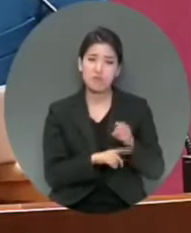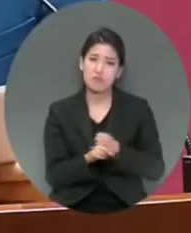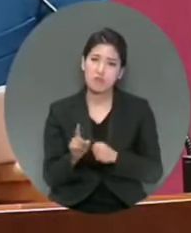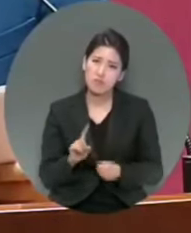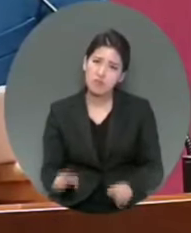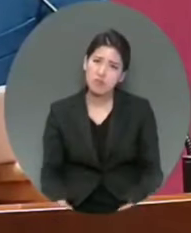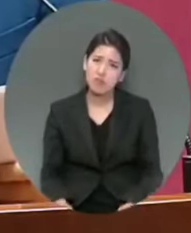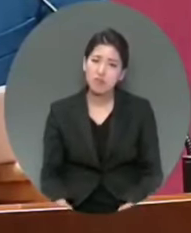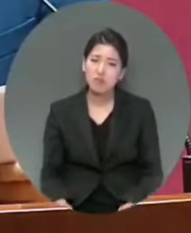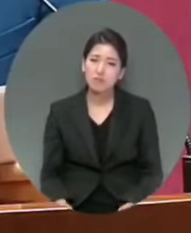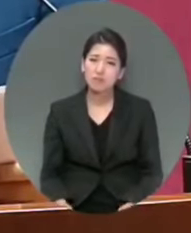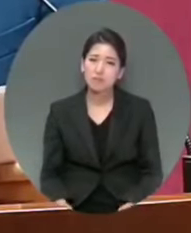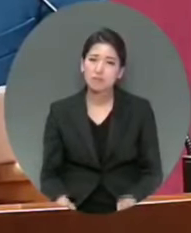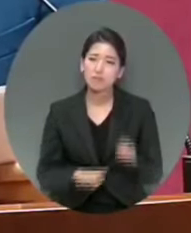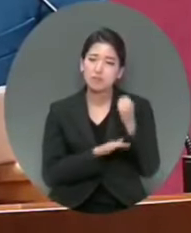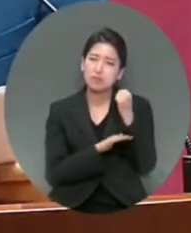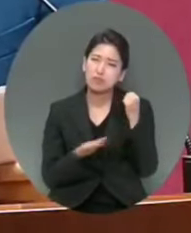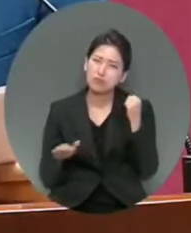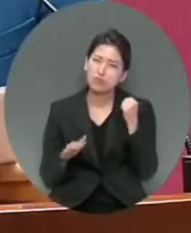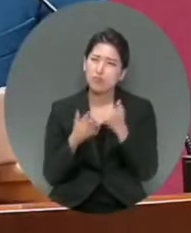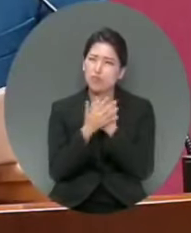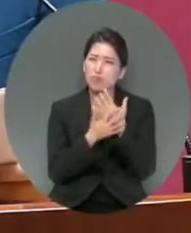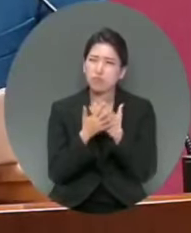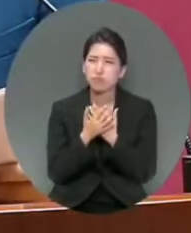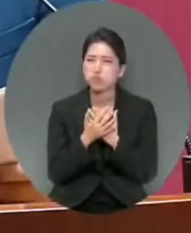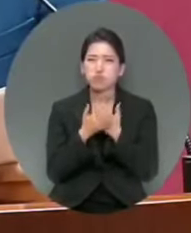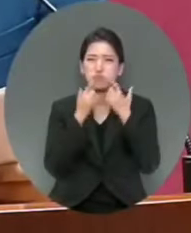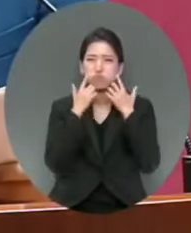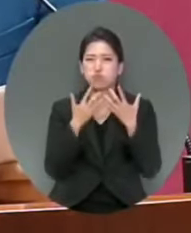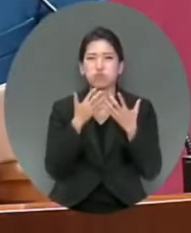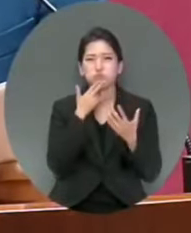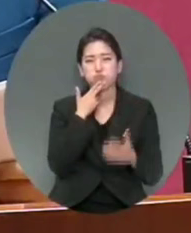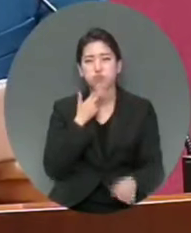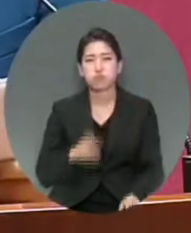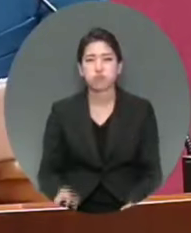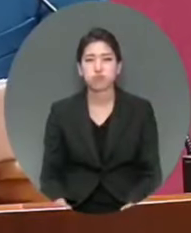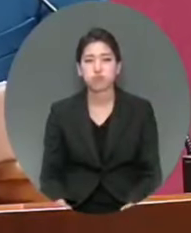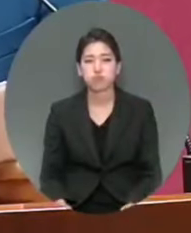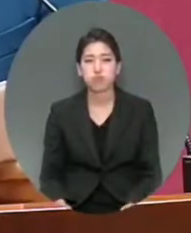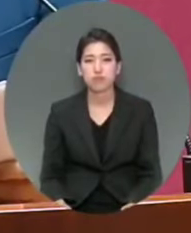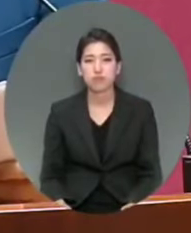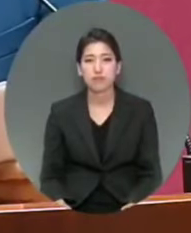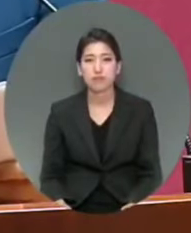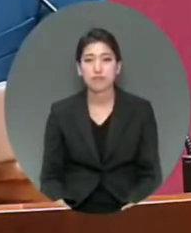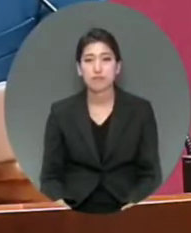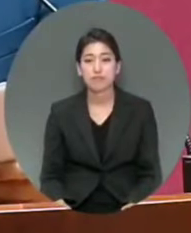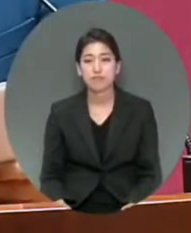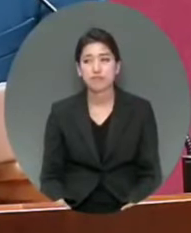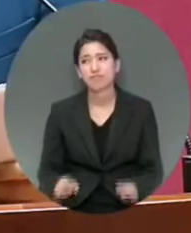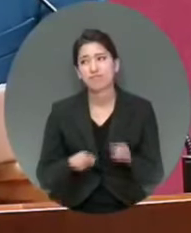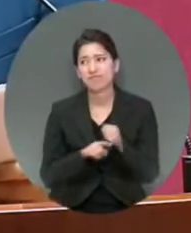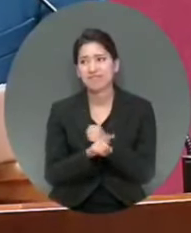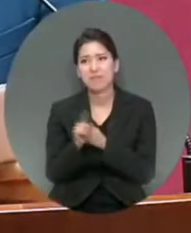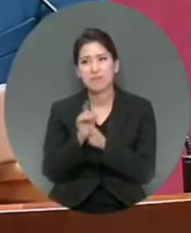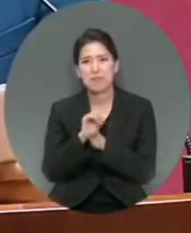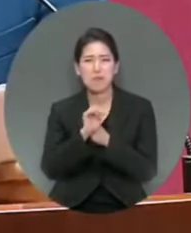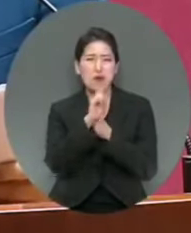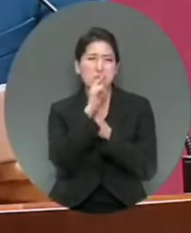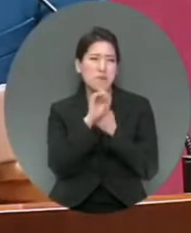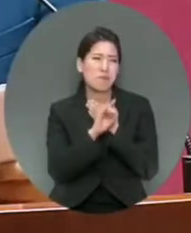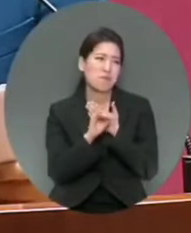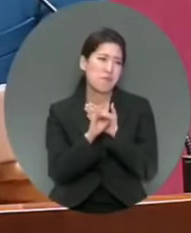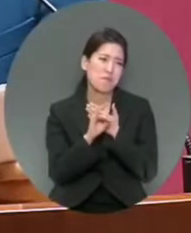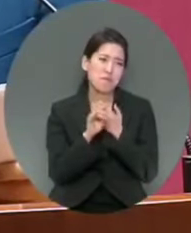것은 저는 그 기준도 그렇고 충분하지 않다, 구체적이지 않다 이런 생각이 들고요. 이런저런 이유가 모두 구차하게 변명으로밖에